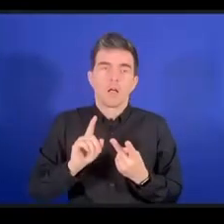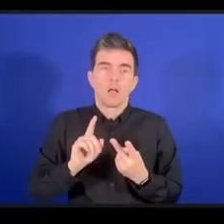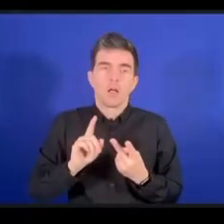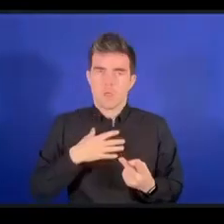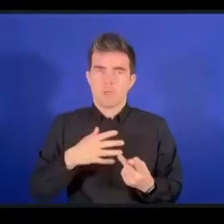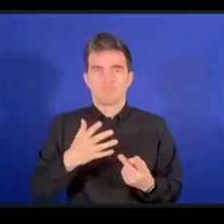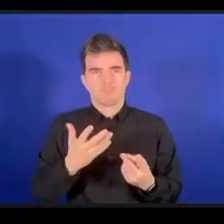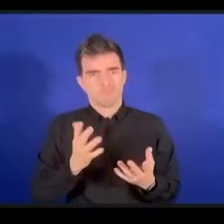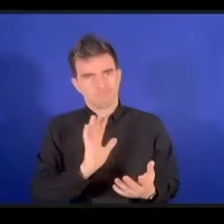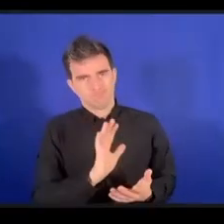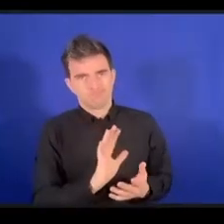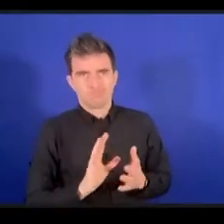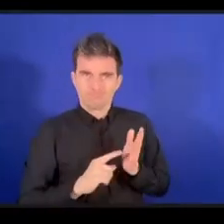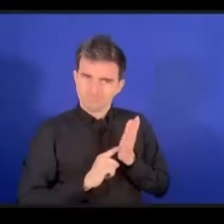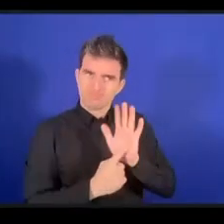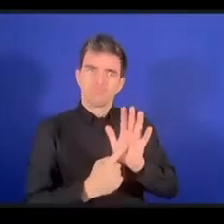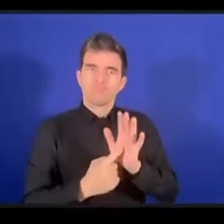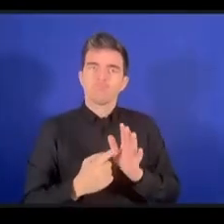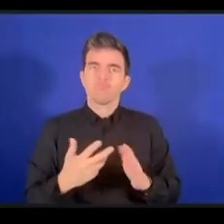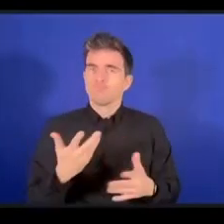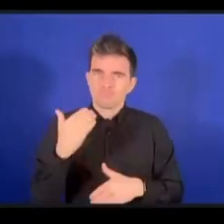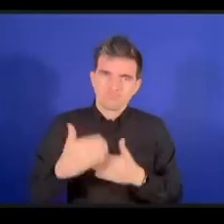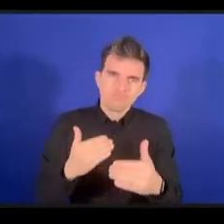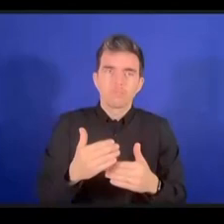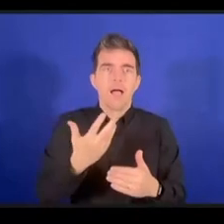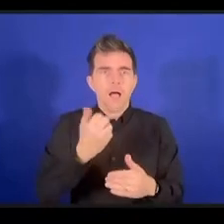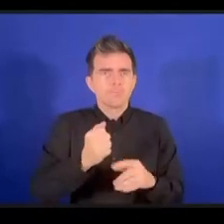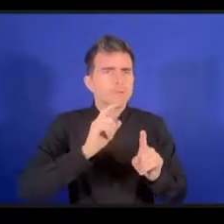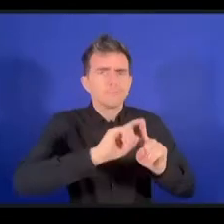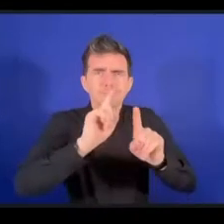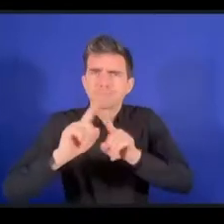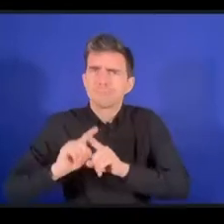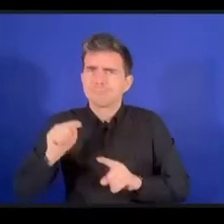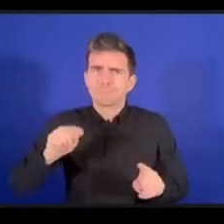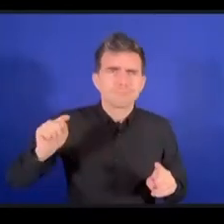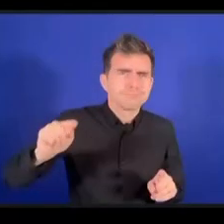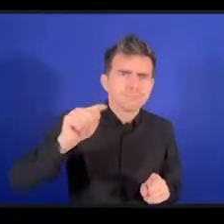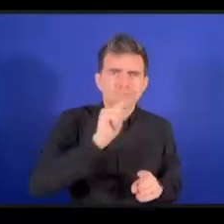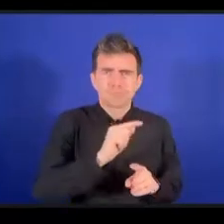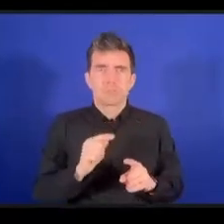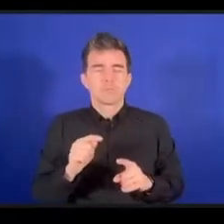确保所有的利益相关方都有参与的空间，